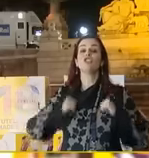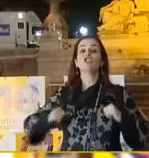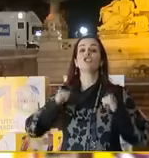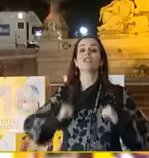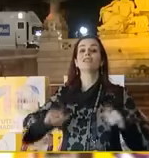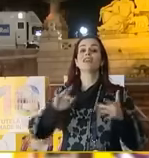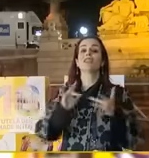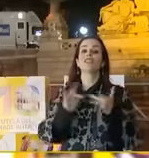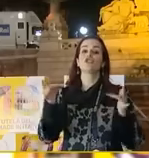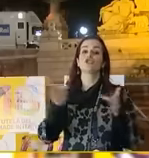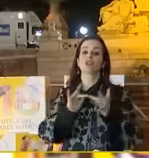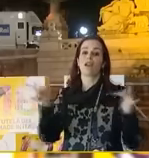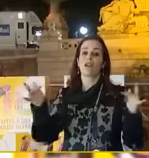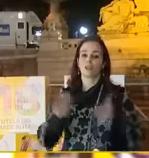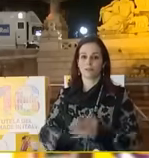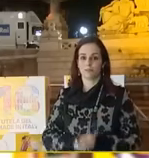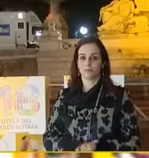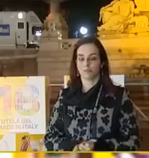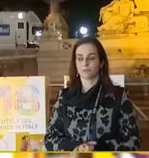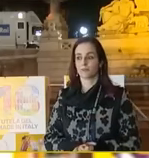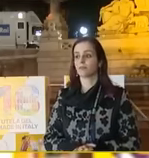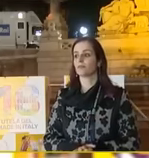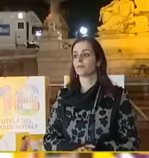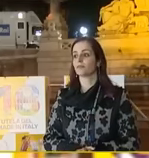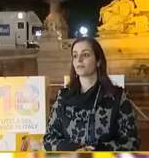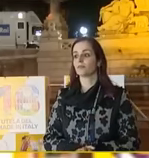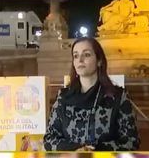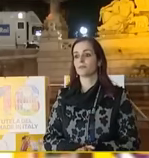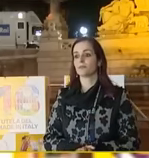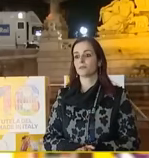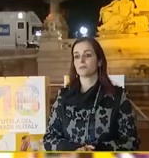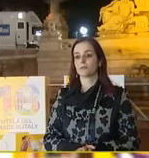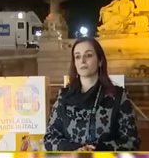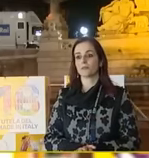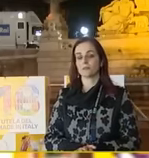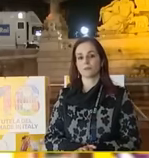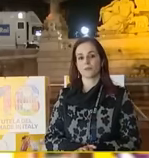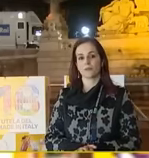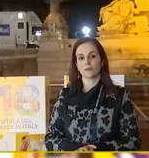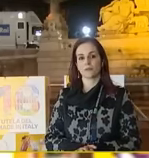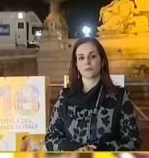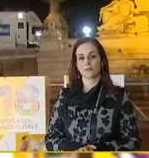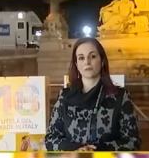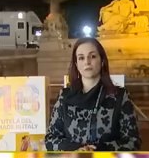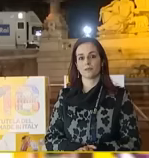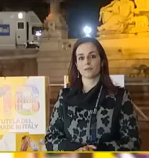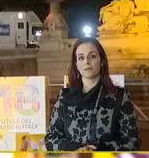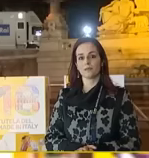Ed è